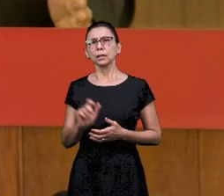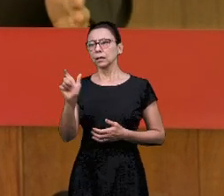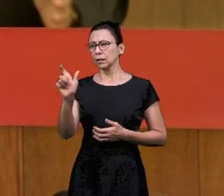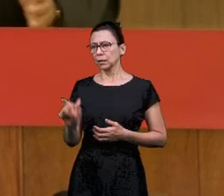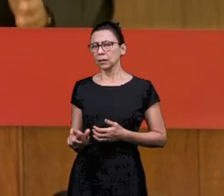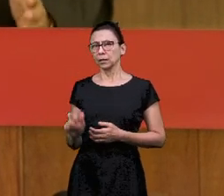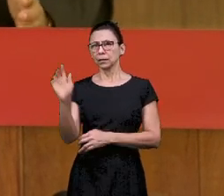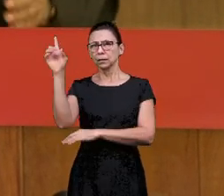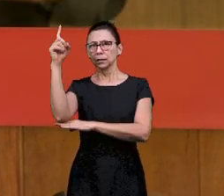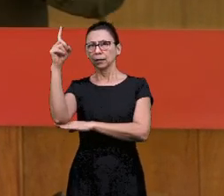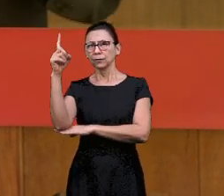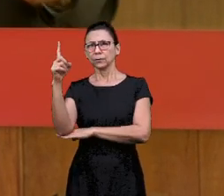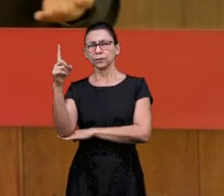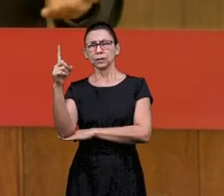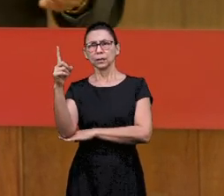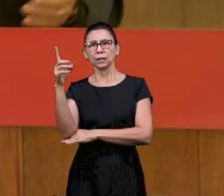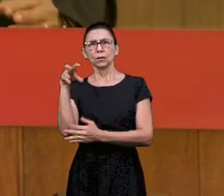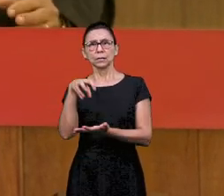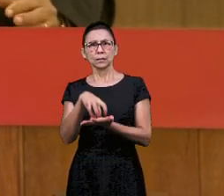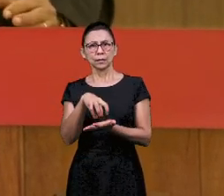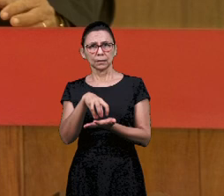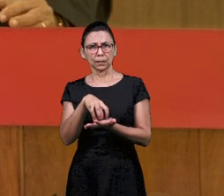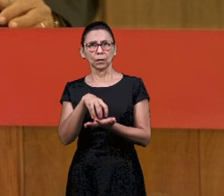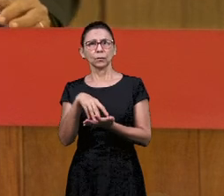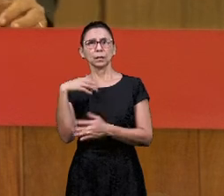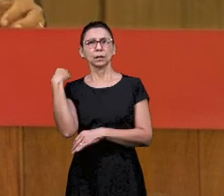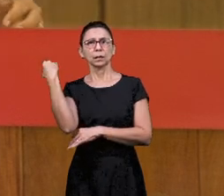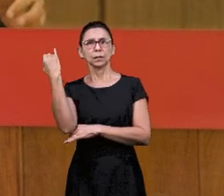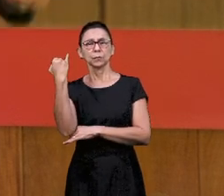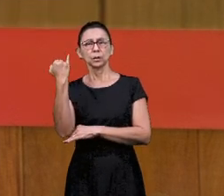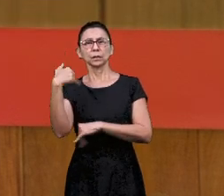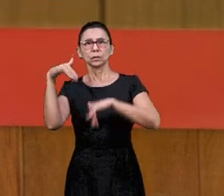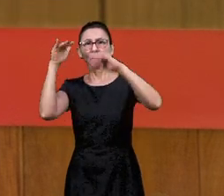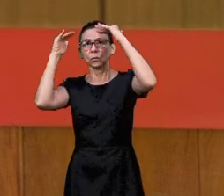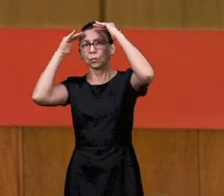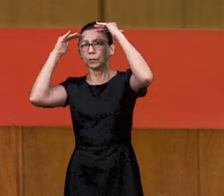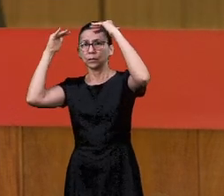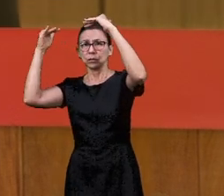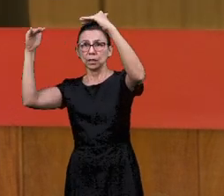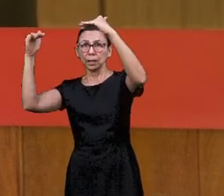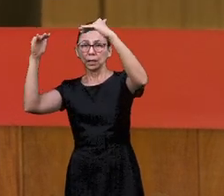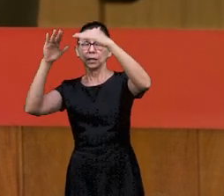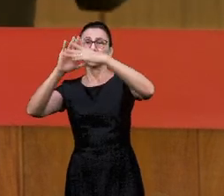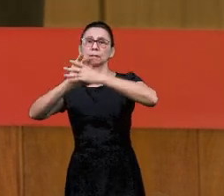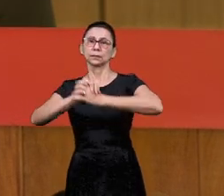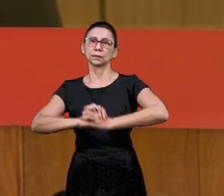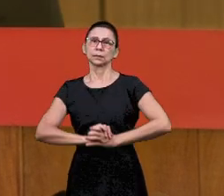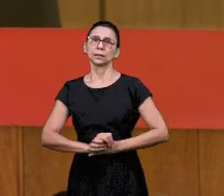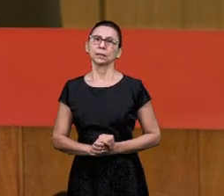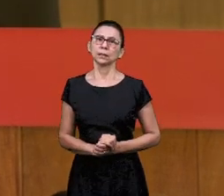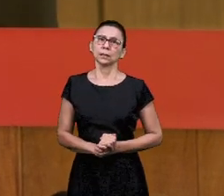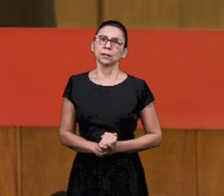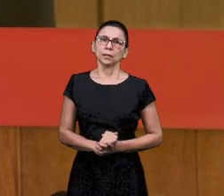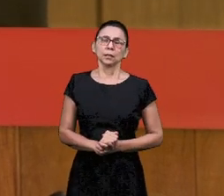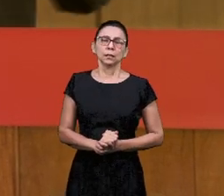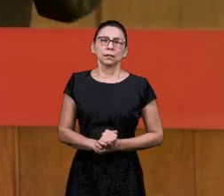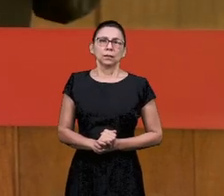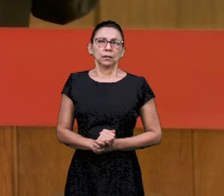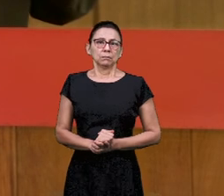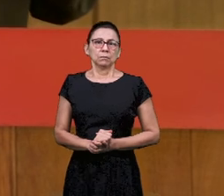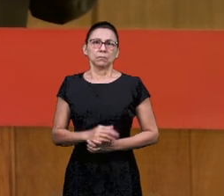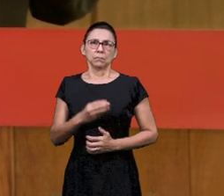la figure centrale dans la question d'obéissance. Les faiblesses et les péchés qu'il a fait